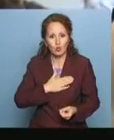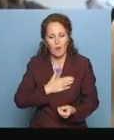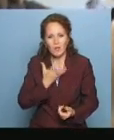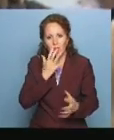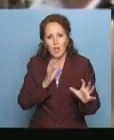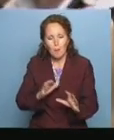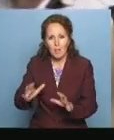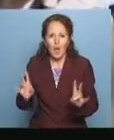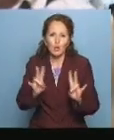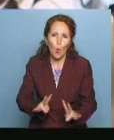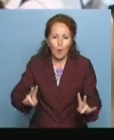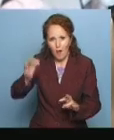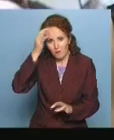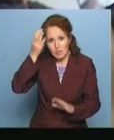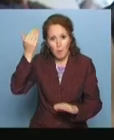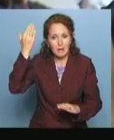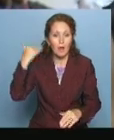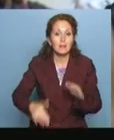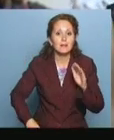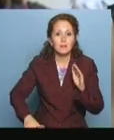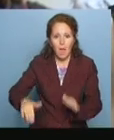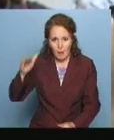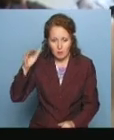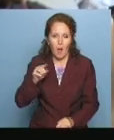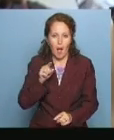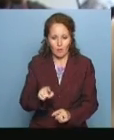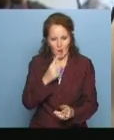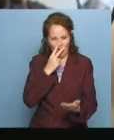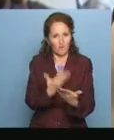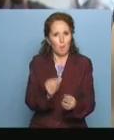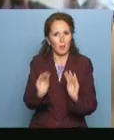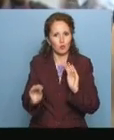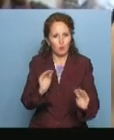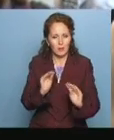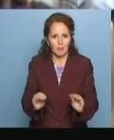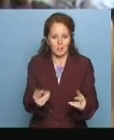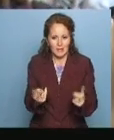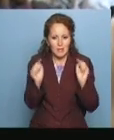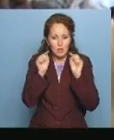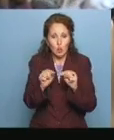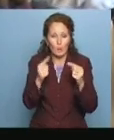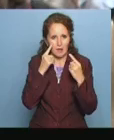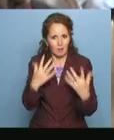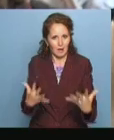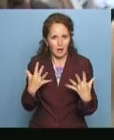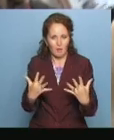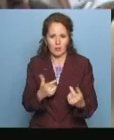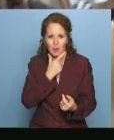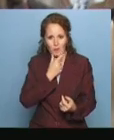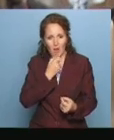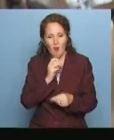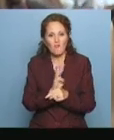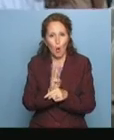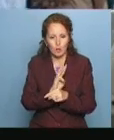трогательных воспоминаний, принесенных из детства, они воплощены, сконцентрированы в уникальной войлочной скульптуре